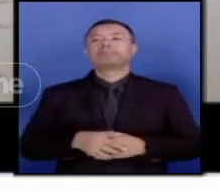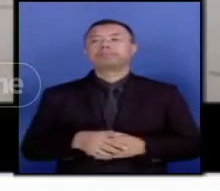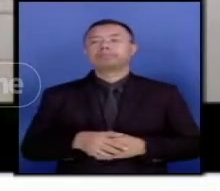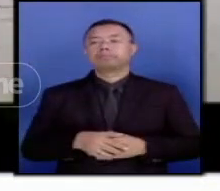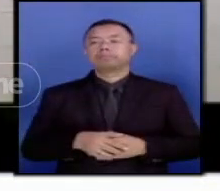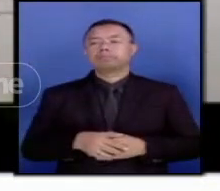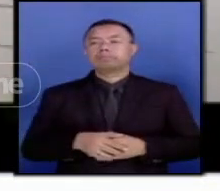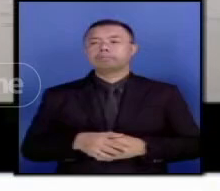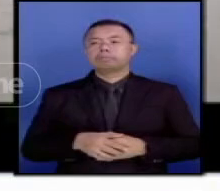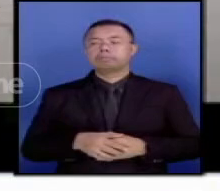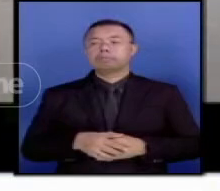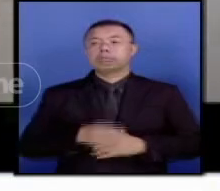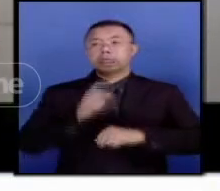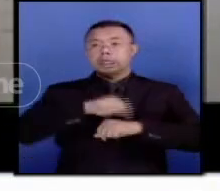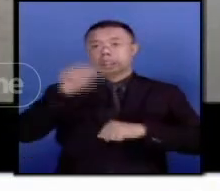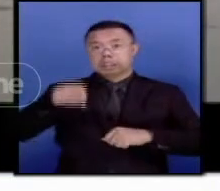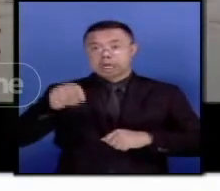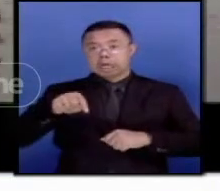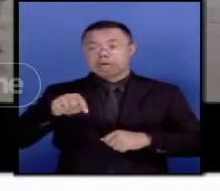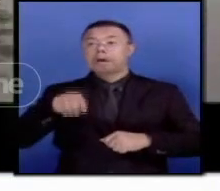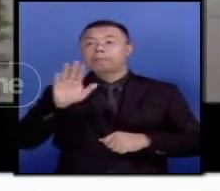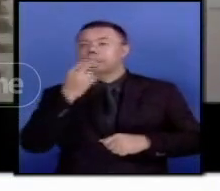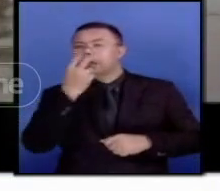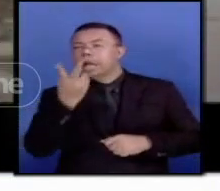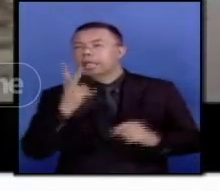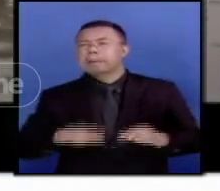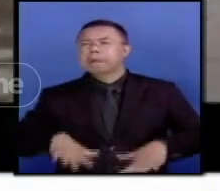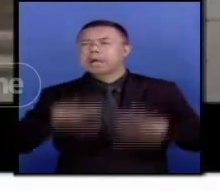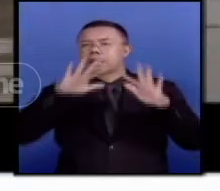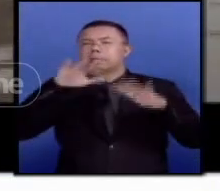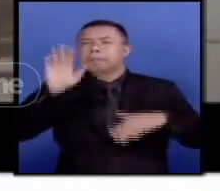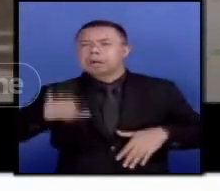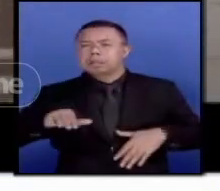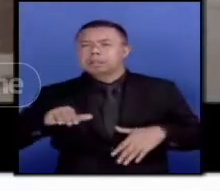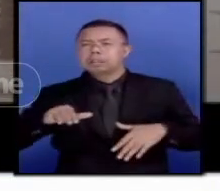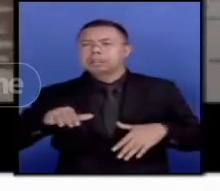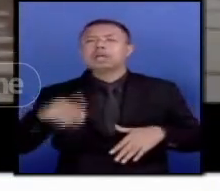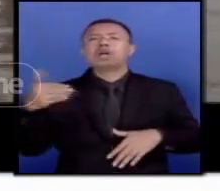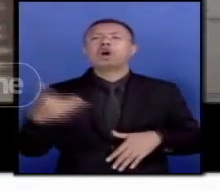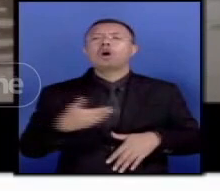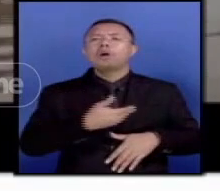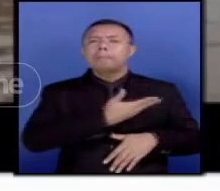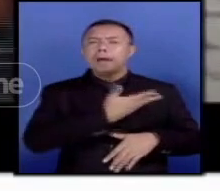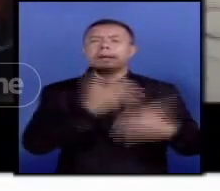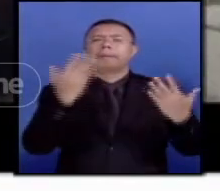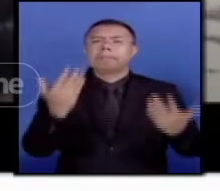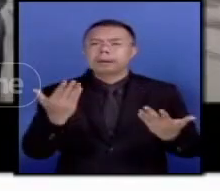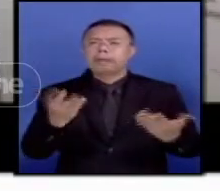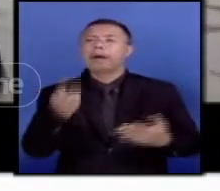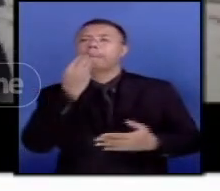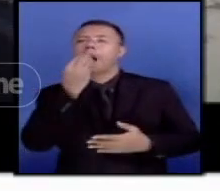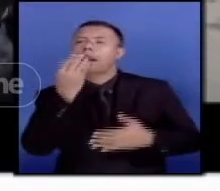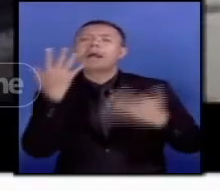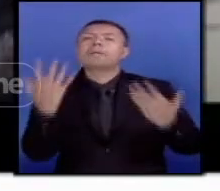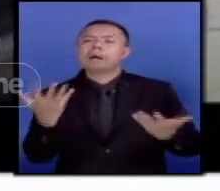terus di karena saat ini masih terlihat ada banjir begitu bagaimana kemudian ini para korban untuk konsumsinya